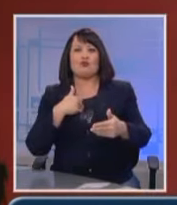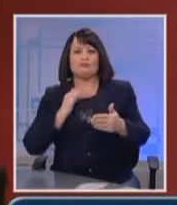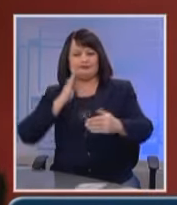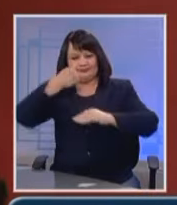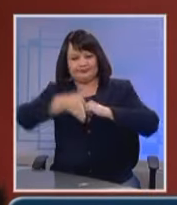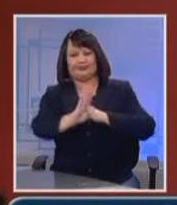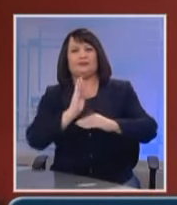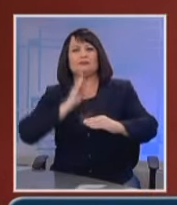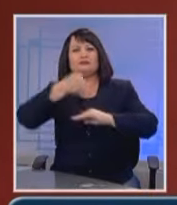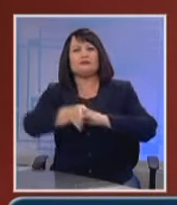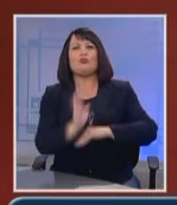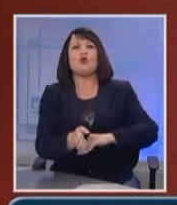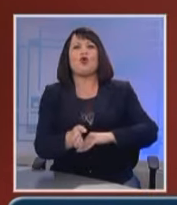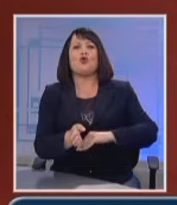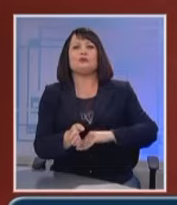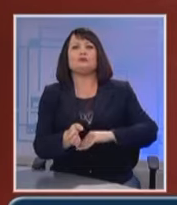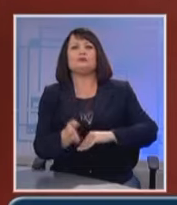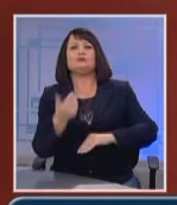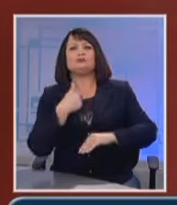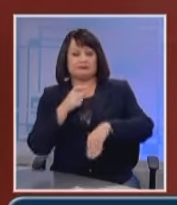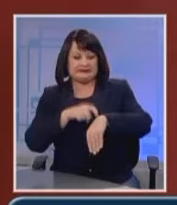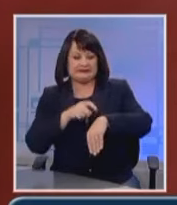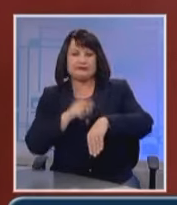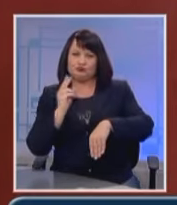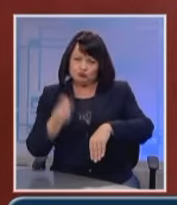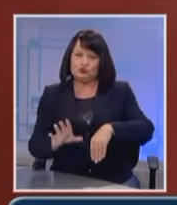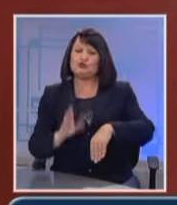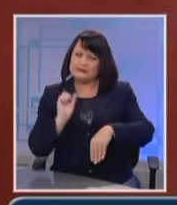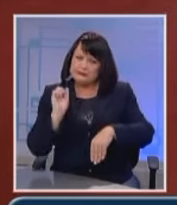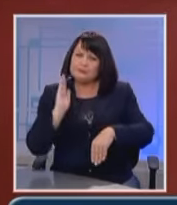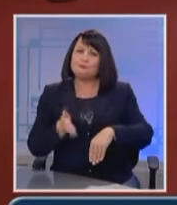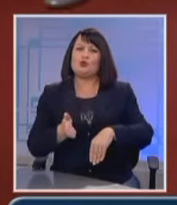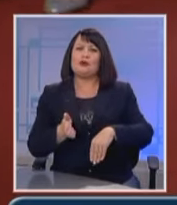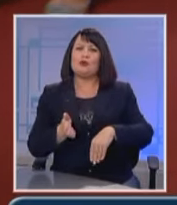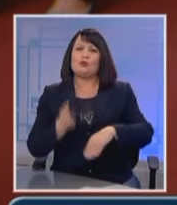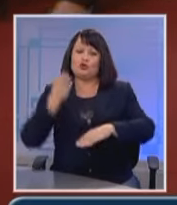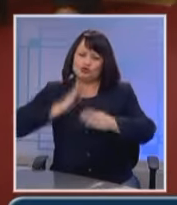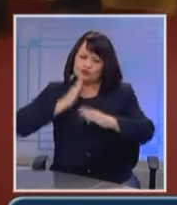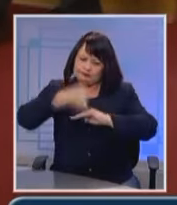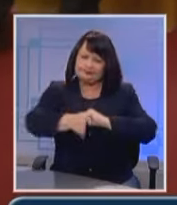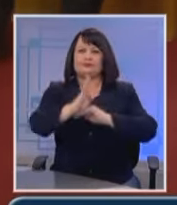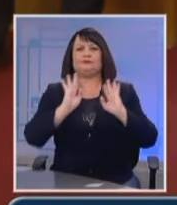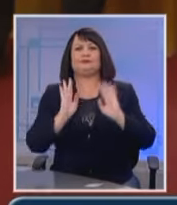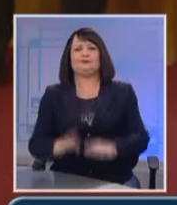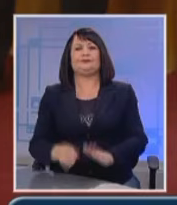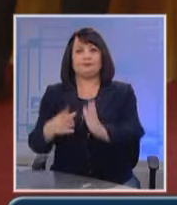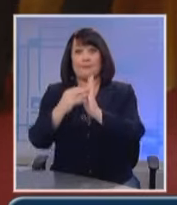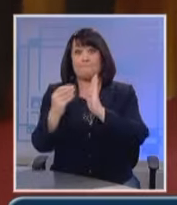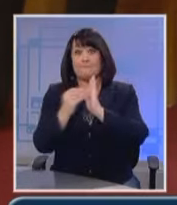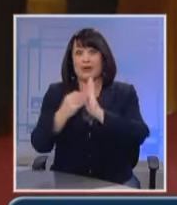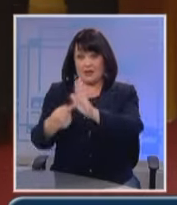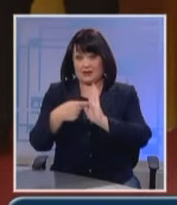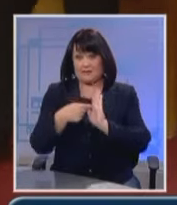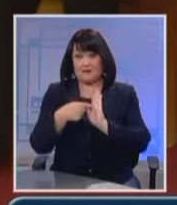όταν υποκύπτει στην ίδια τη συγκυρία. Άρα δώσατε ένα παράδειγμα για το ποιες είναι οι